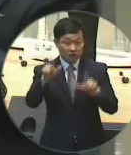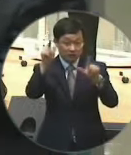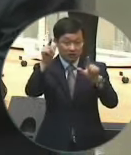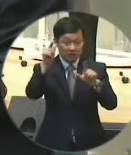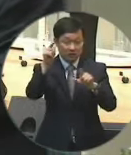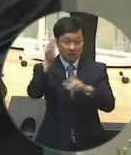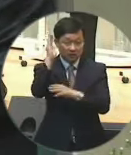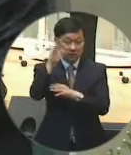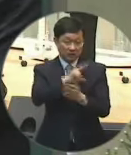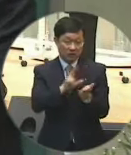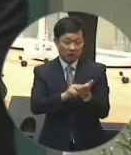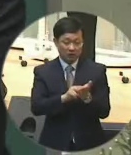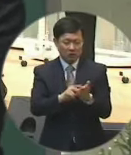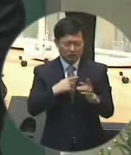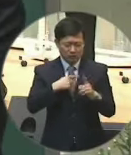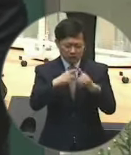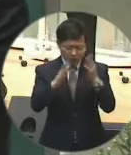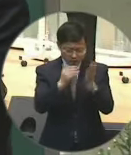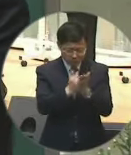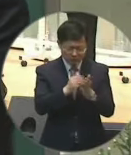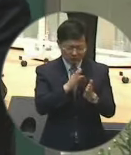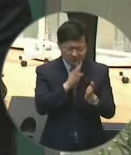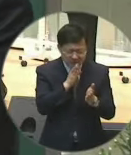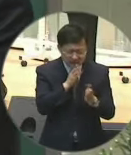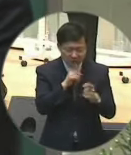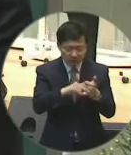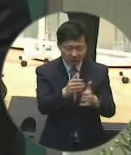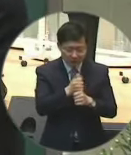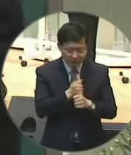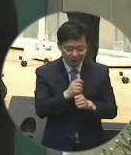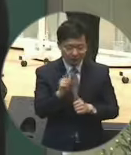진짜 교인들이 뭘 해야 될 것이냐 언약 잡아야 돼요. And I'm going to